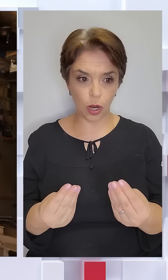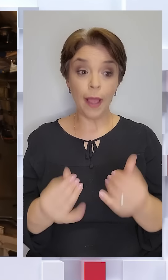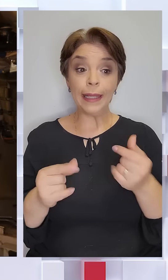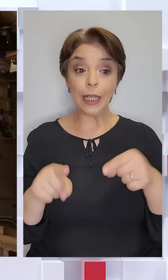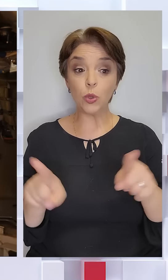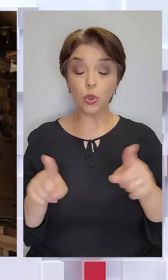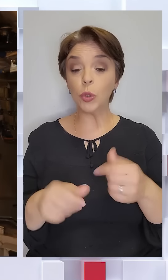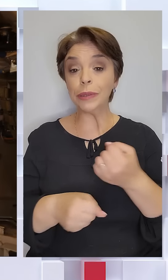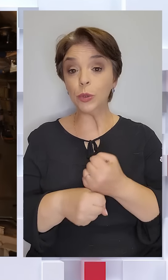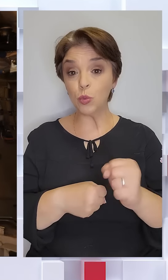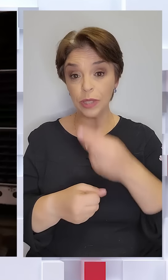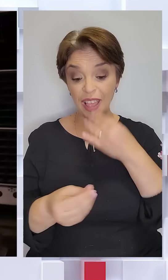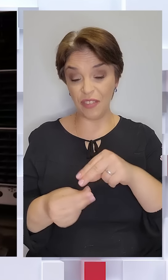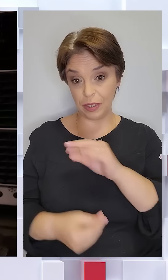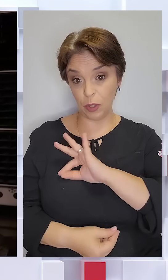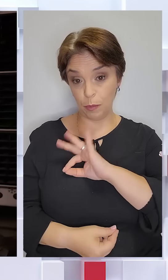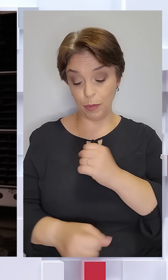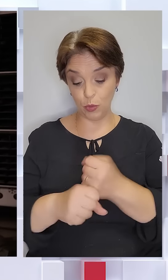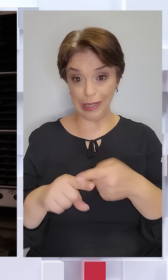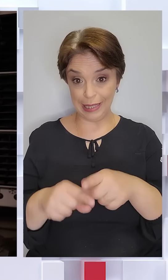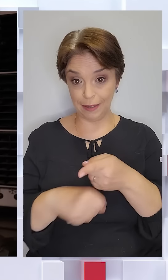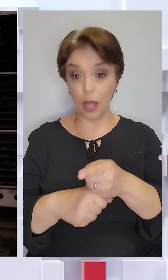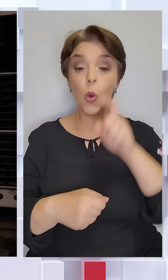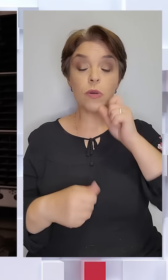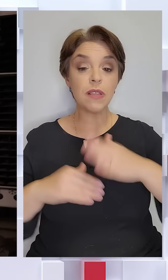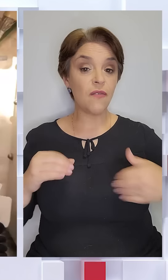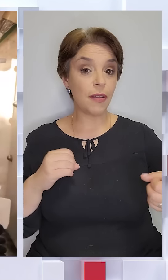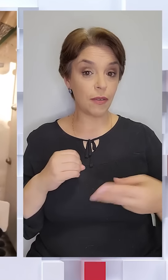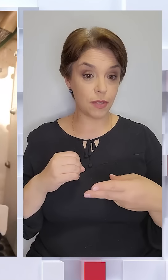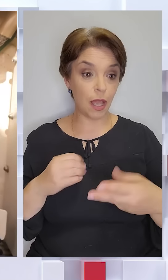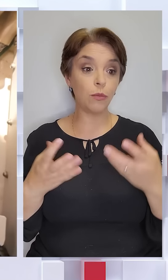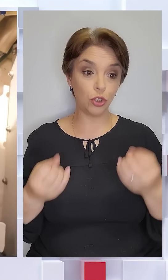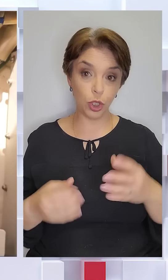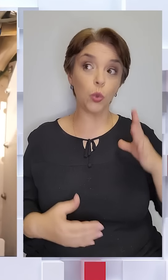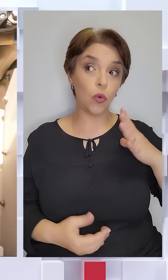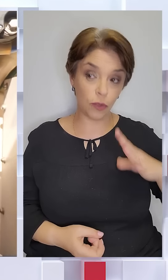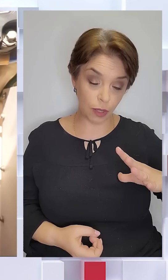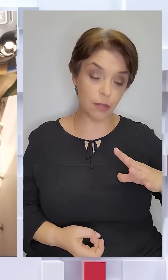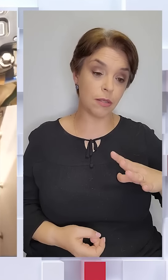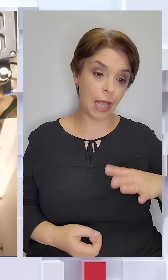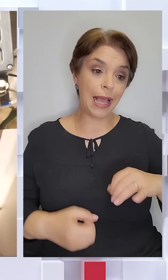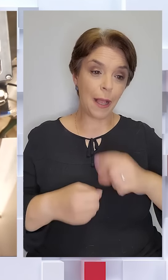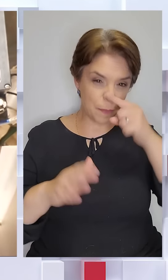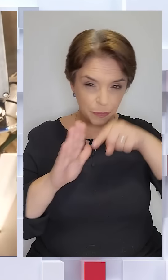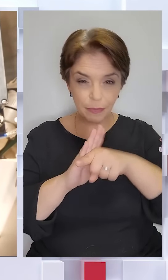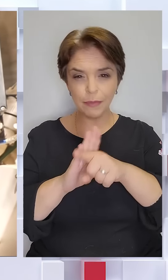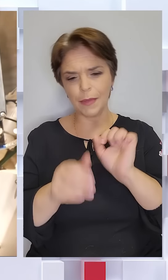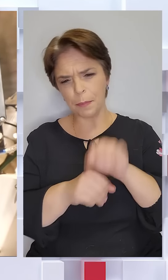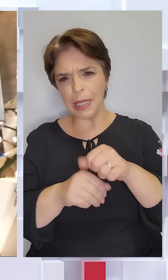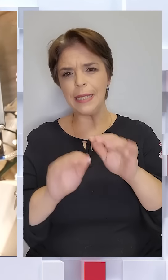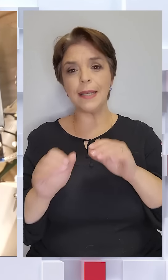І для того, щоб змусити ефективно працювати цей танк, українським фахівцям ще доведеться зламати,